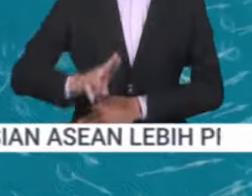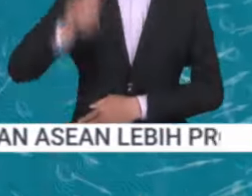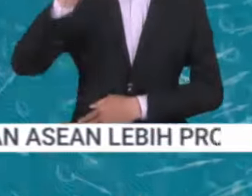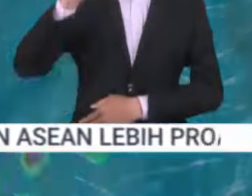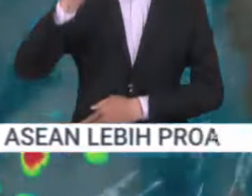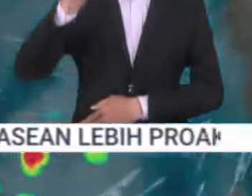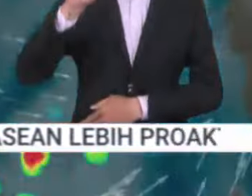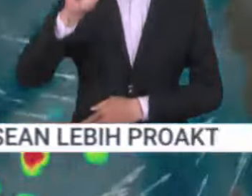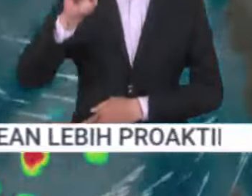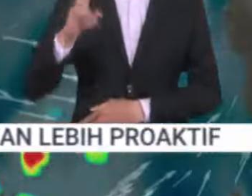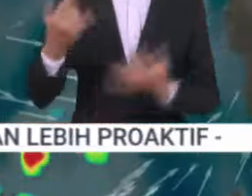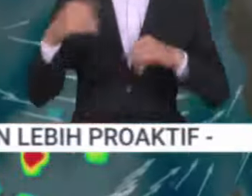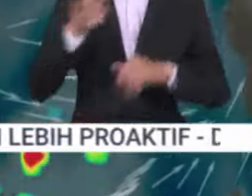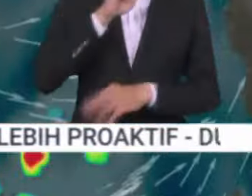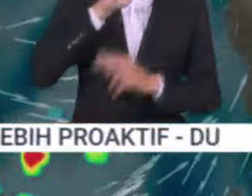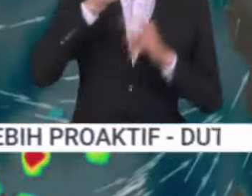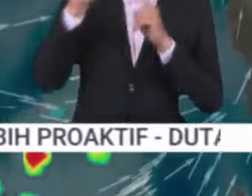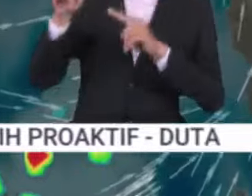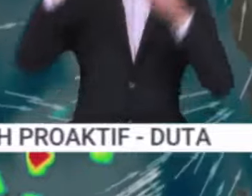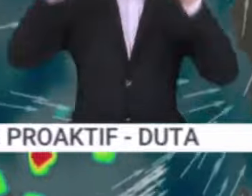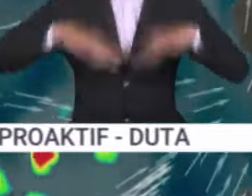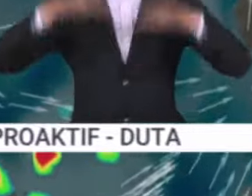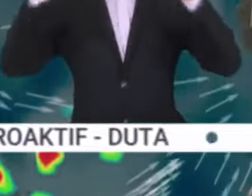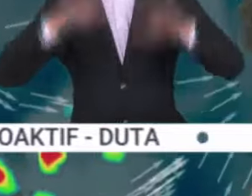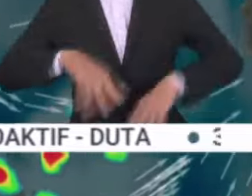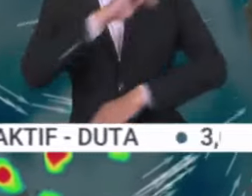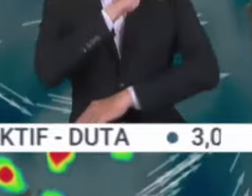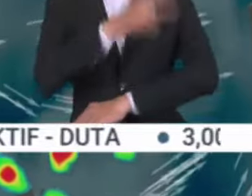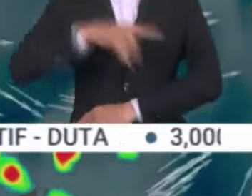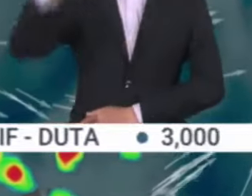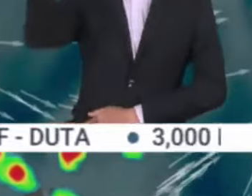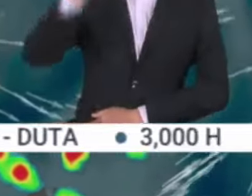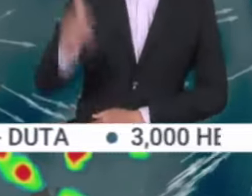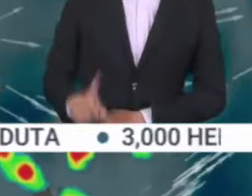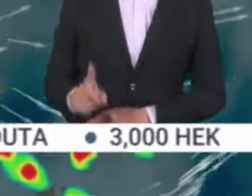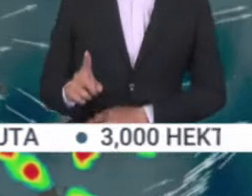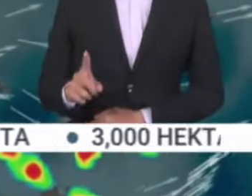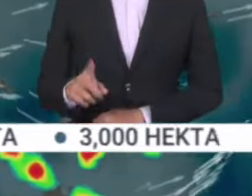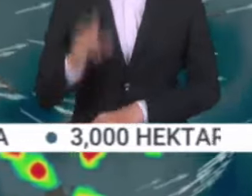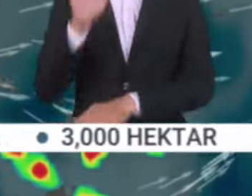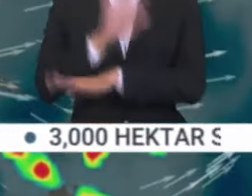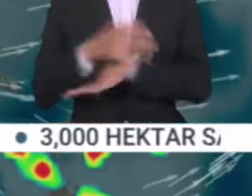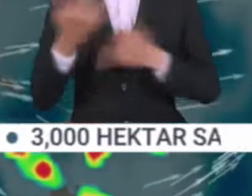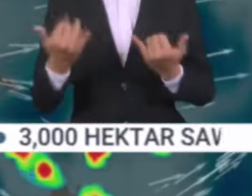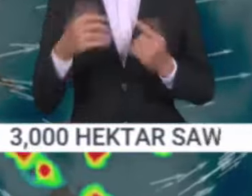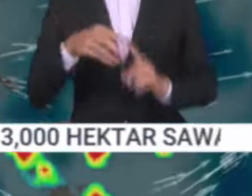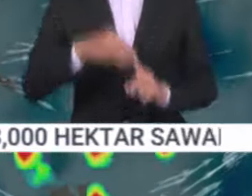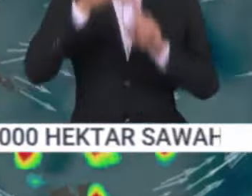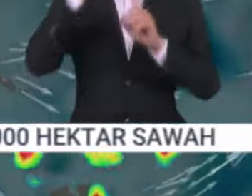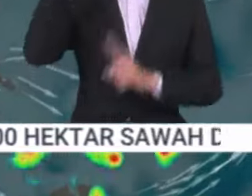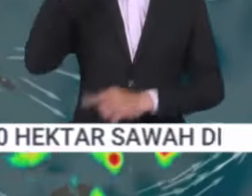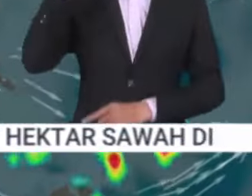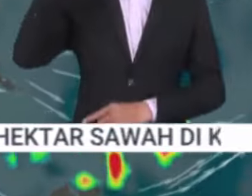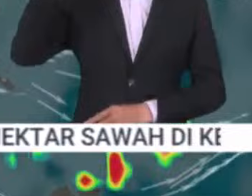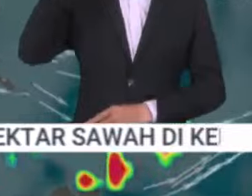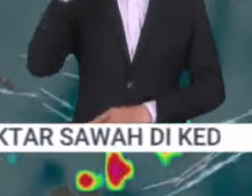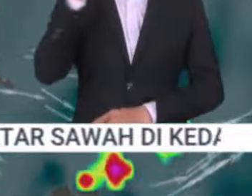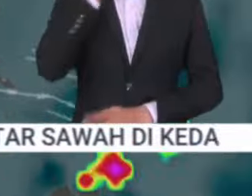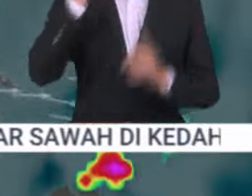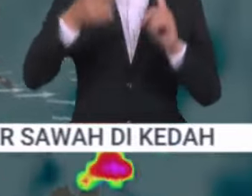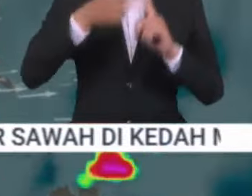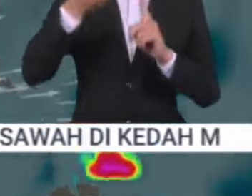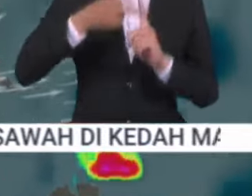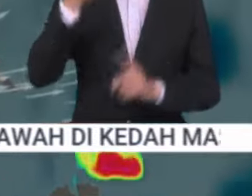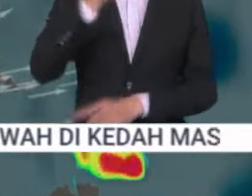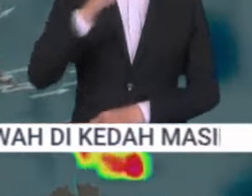Semenanjung, kita masih lagi melihatkan keadaan cuaca hujan lebat dan ribut petir yang berlaku pada petang ini, khususnya untuk negeri Perlis, Kedah, Pulau Pinang